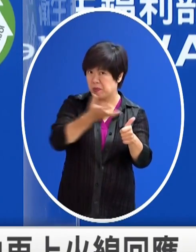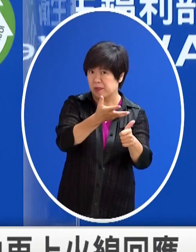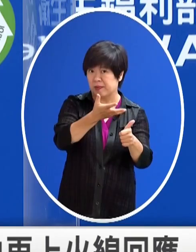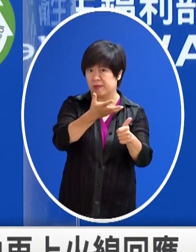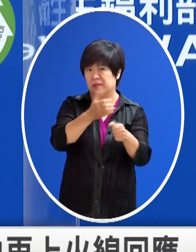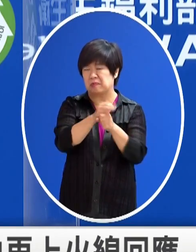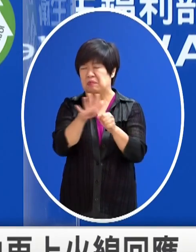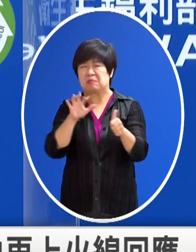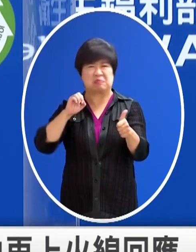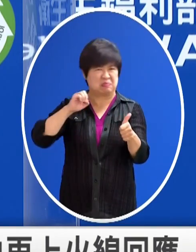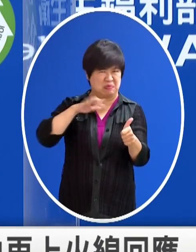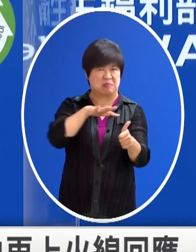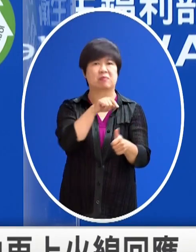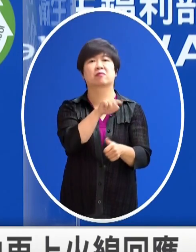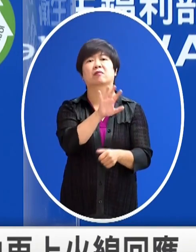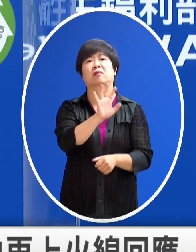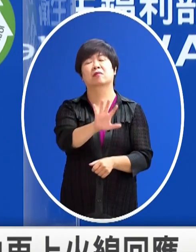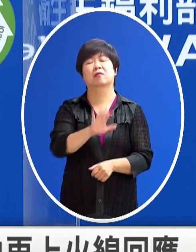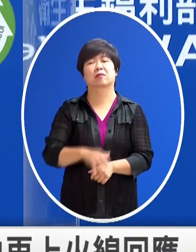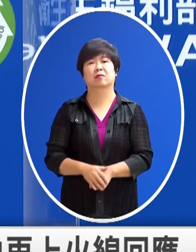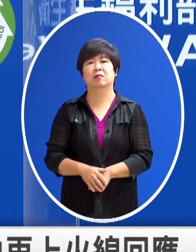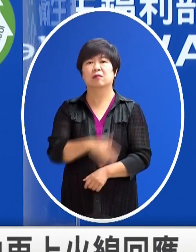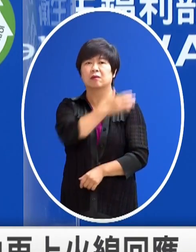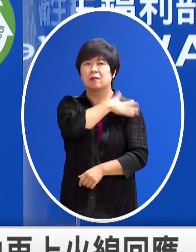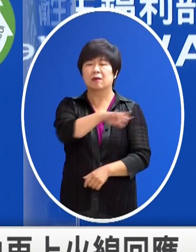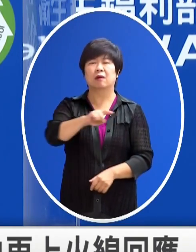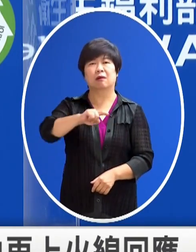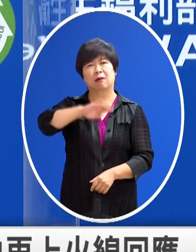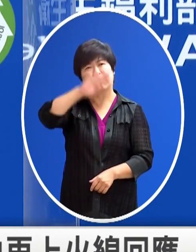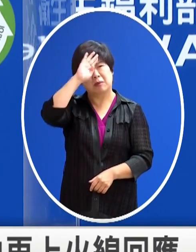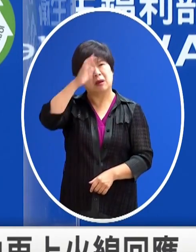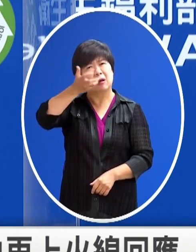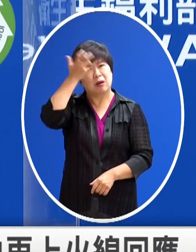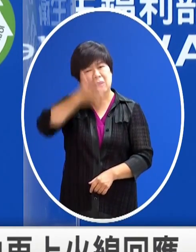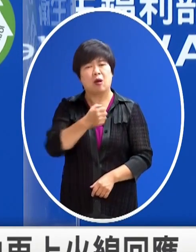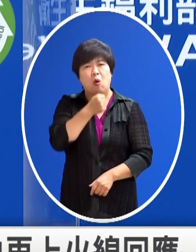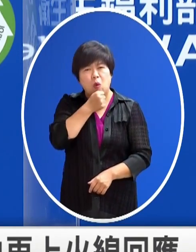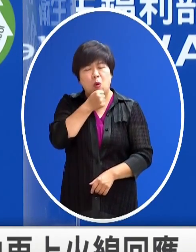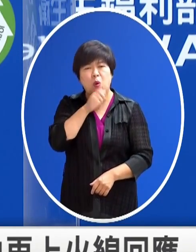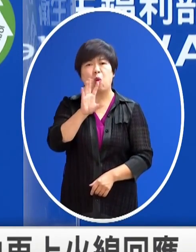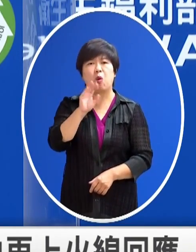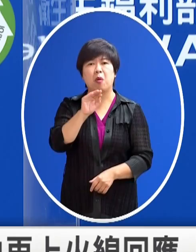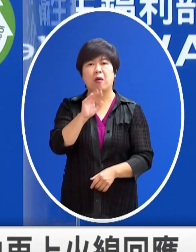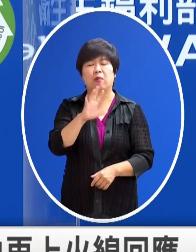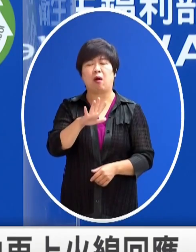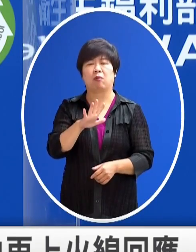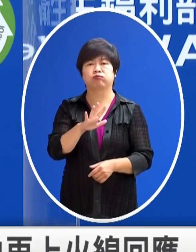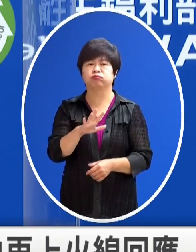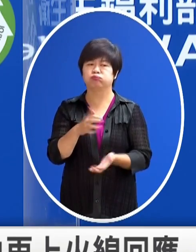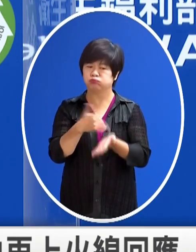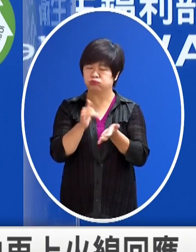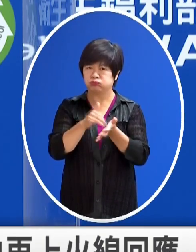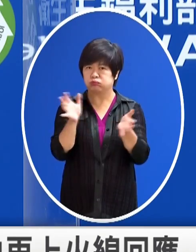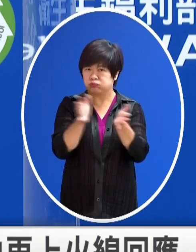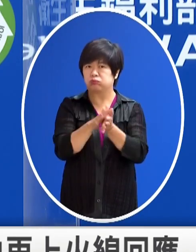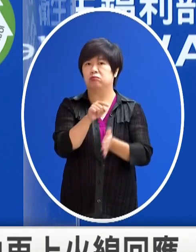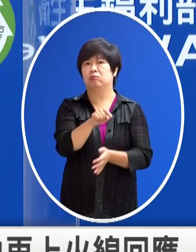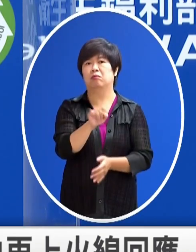有 COVID-19 不管是有症状没症状，就有这样的一个潜在的个案在。